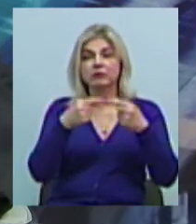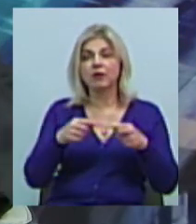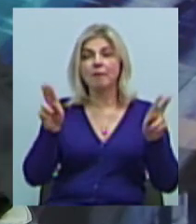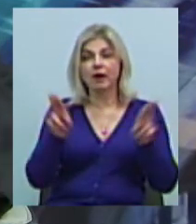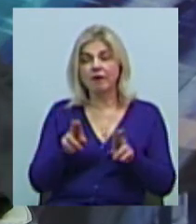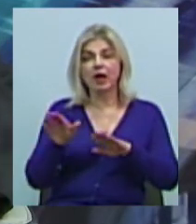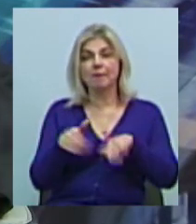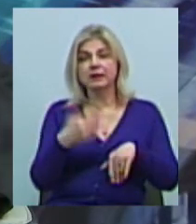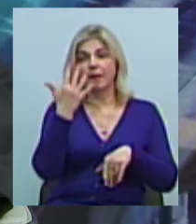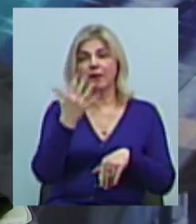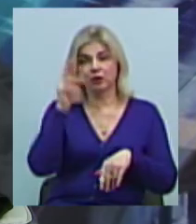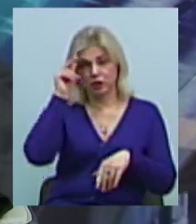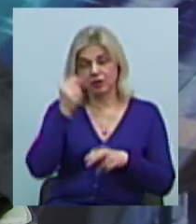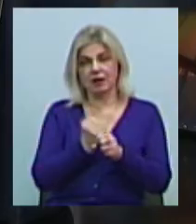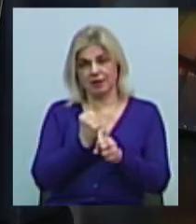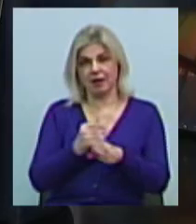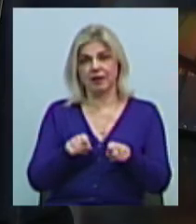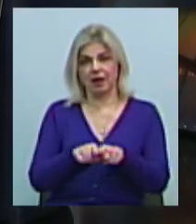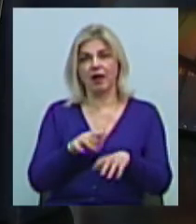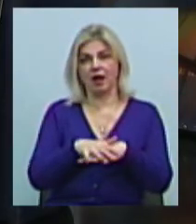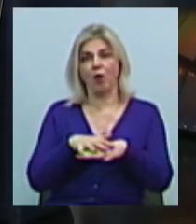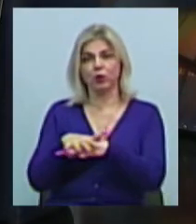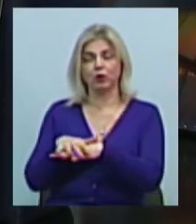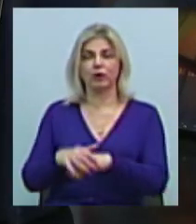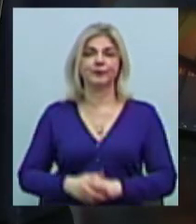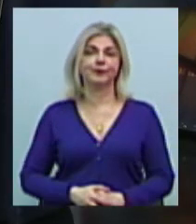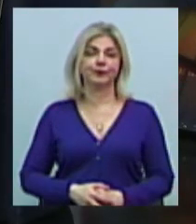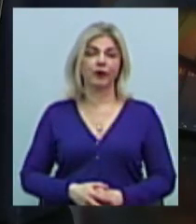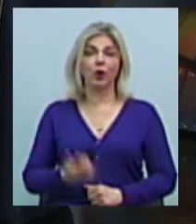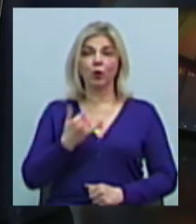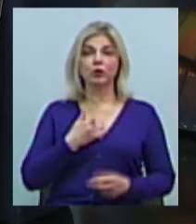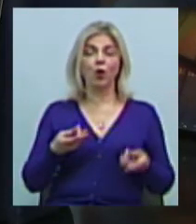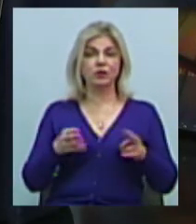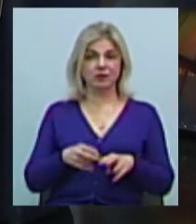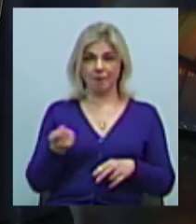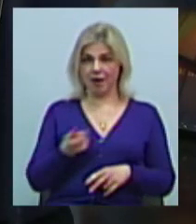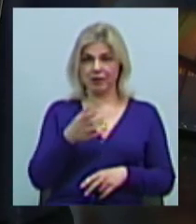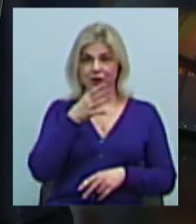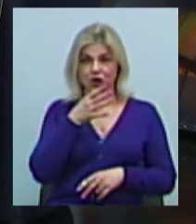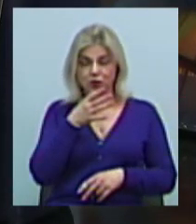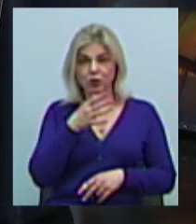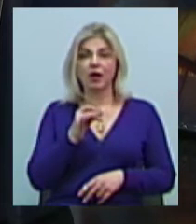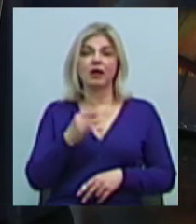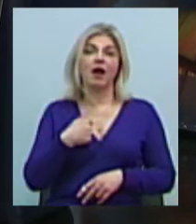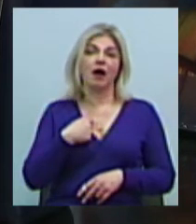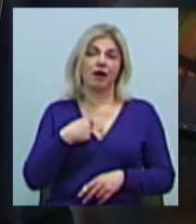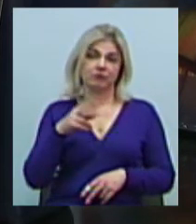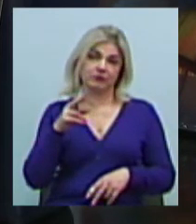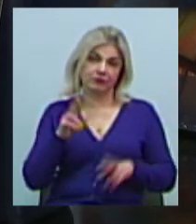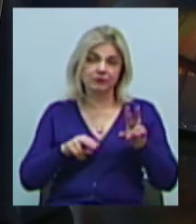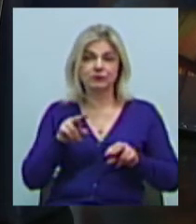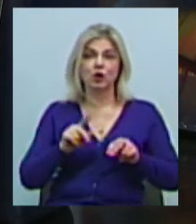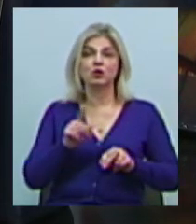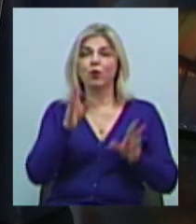5 числа споживачам надати рахунки. У нас залишається не так вже багато часу. Я сподіваюся, що ми все ж